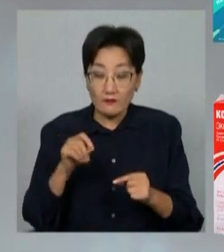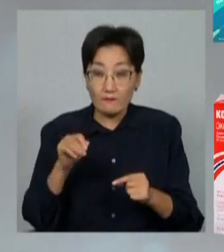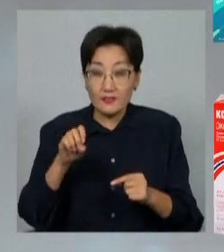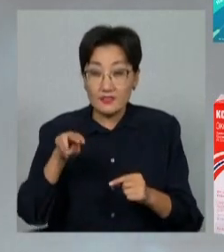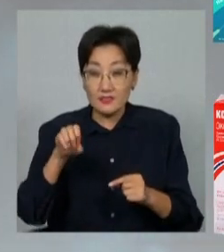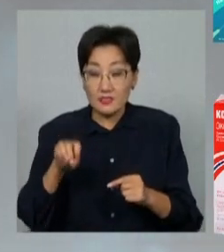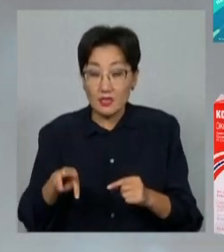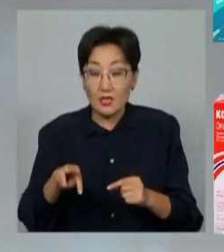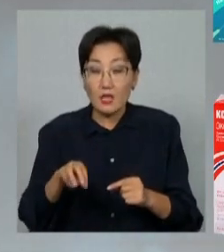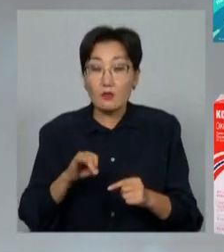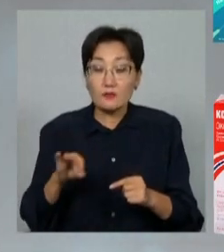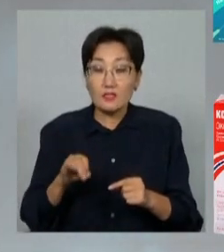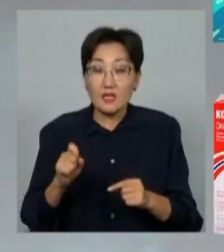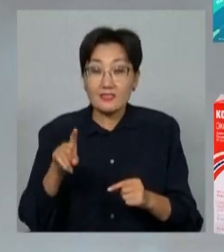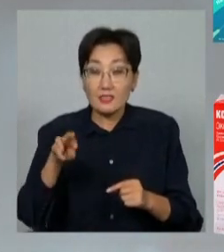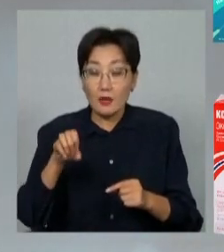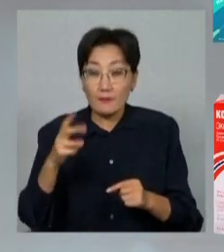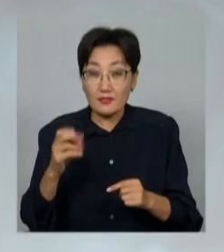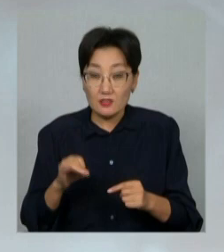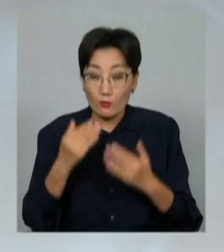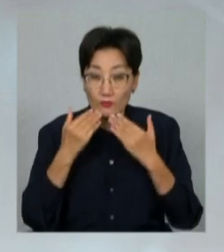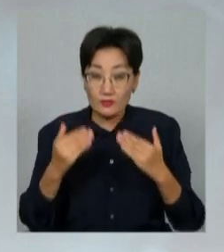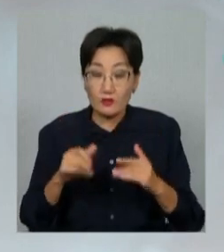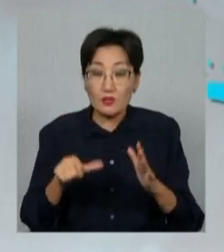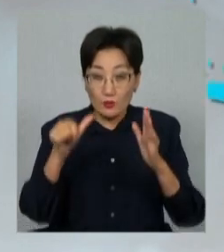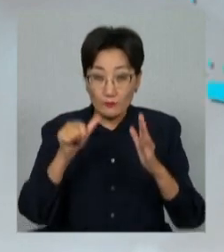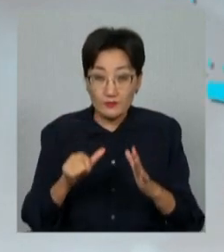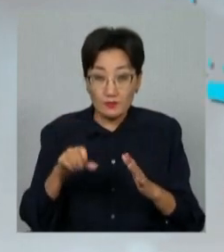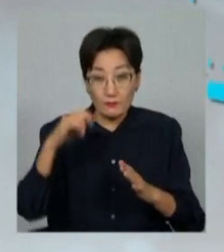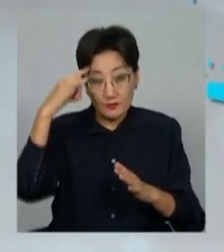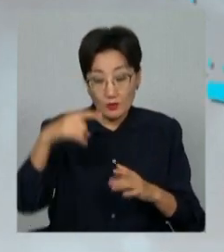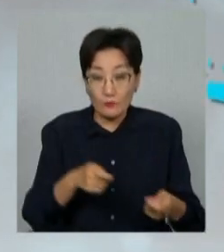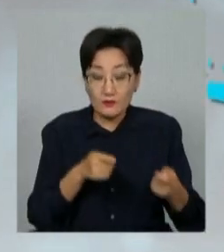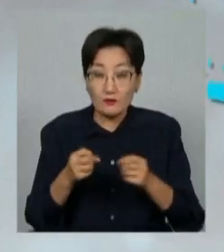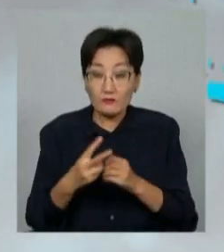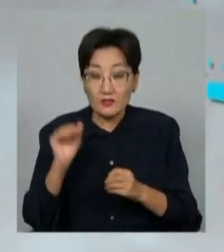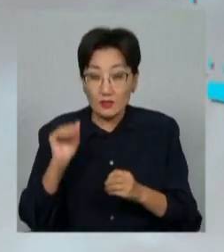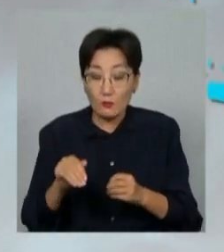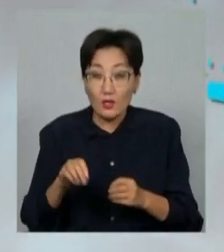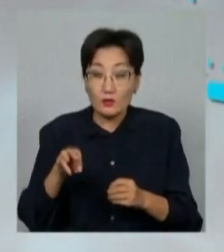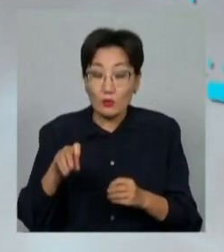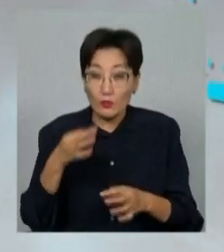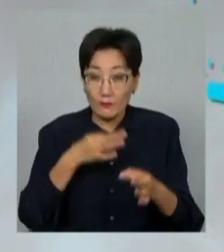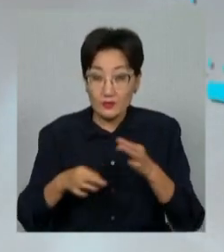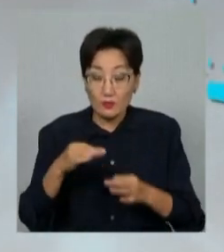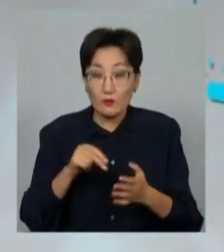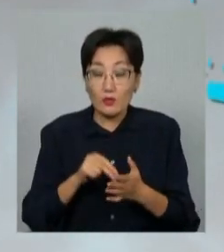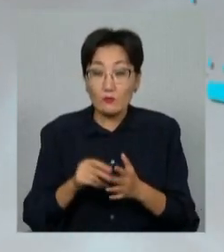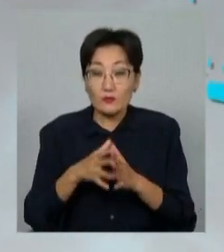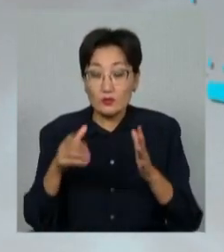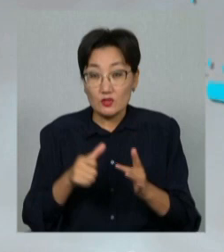фенистилню, гепатизин и азитромицин. За последние полгода в страну завезли свыше 12 тысяч тонн медикаментов на сумму